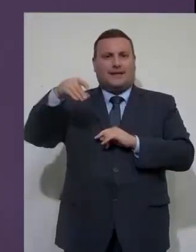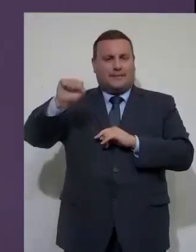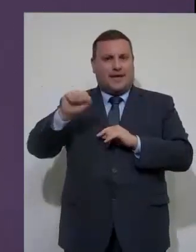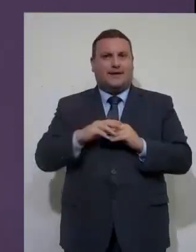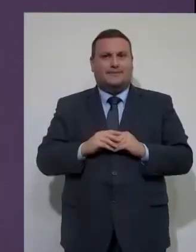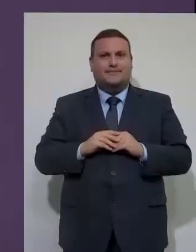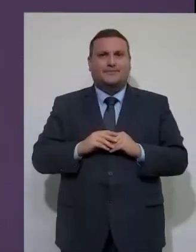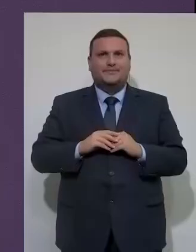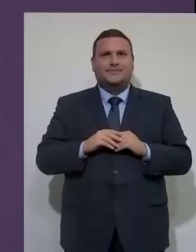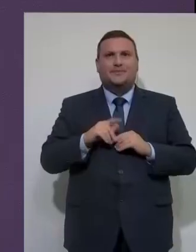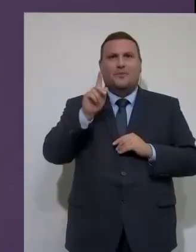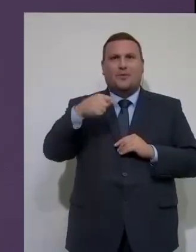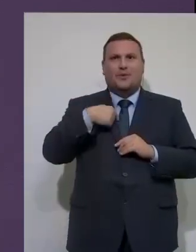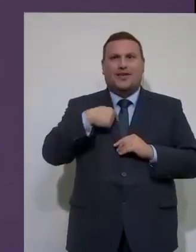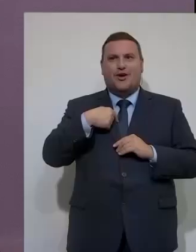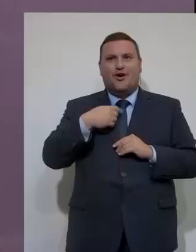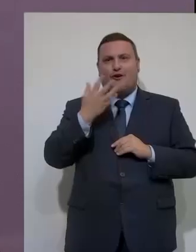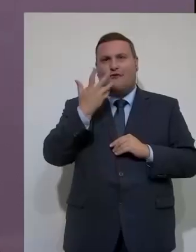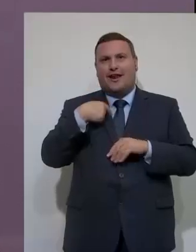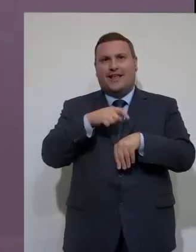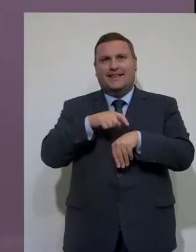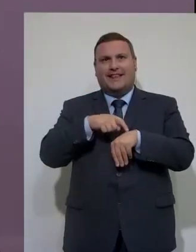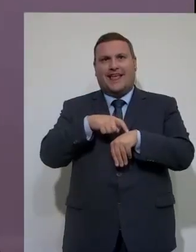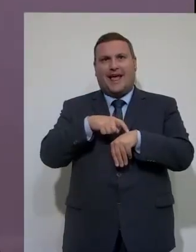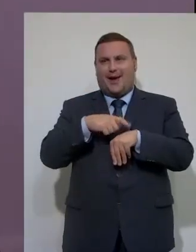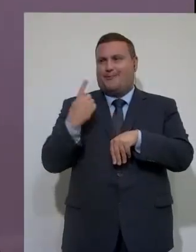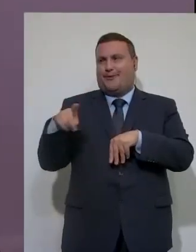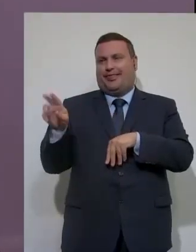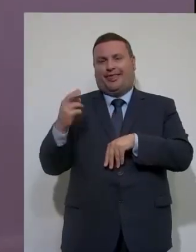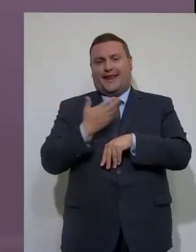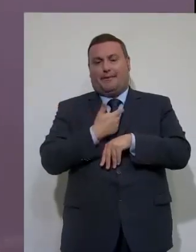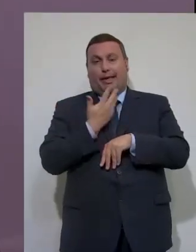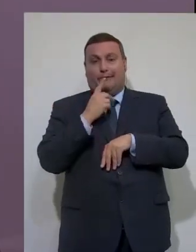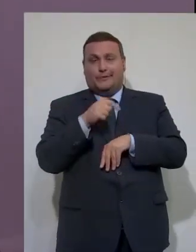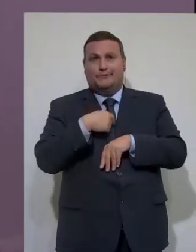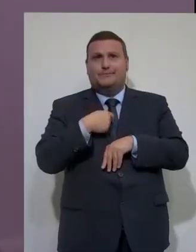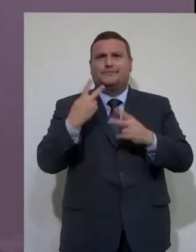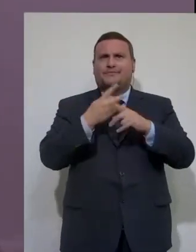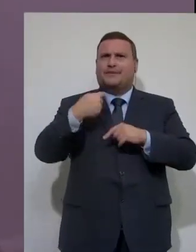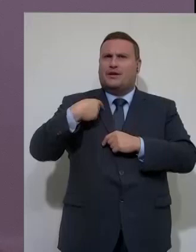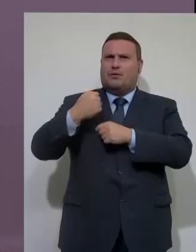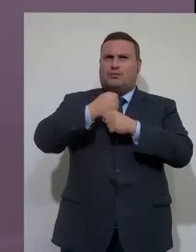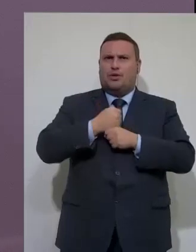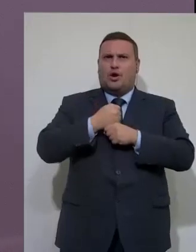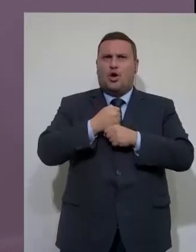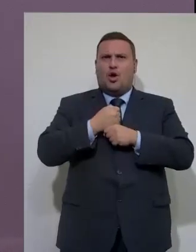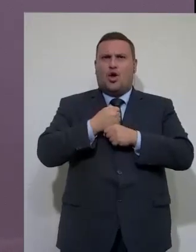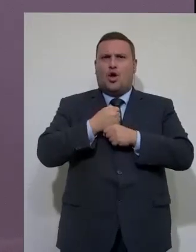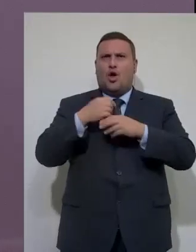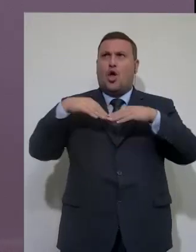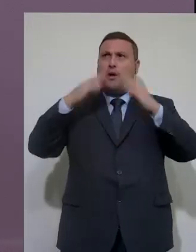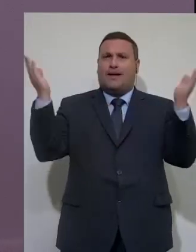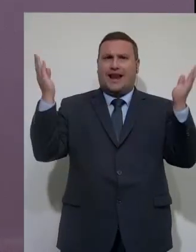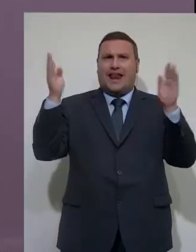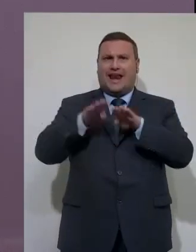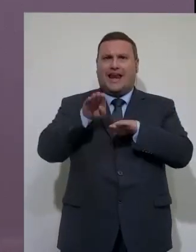tempo di Ribaudo. No, in realtà io oggi sono qua in rappresentanza di Open Air Next Step. Open Air Next Step è un network che